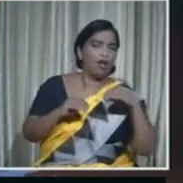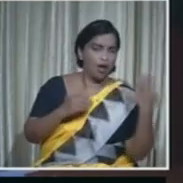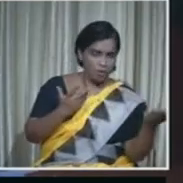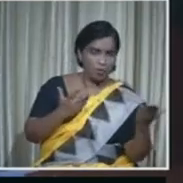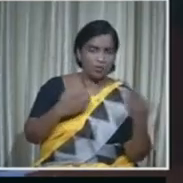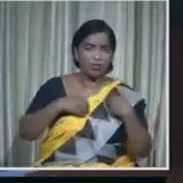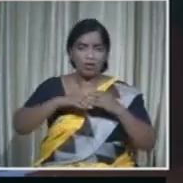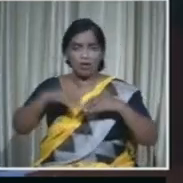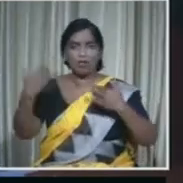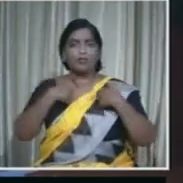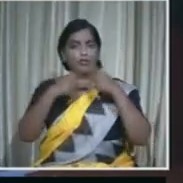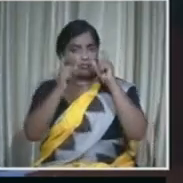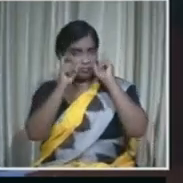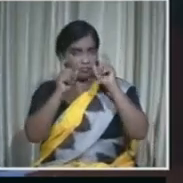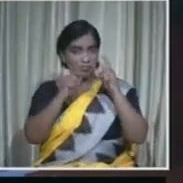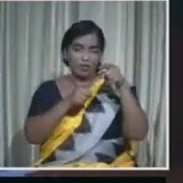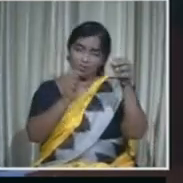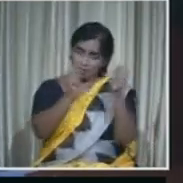निरीक्षण